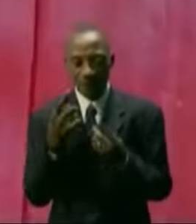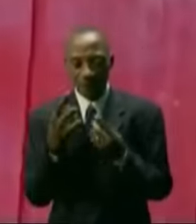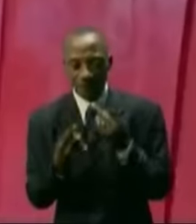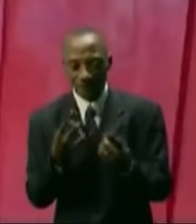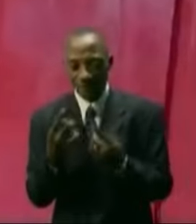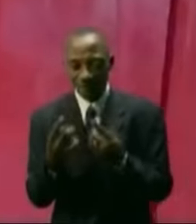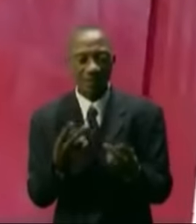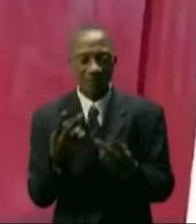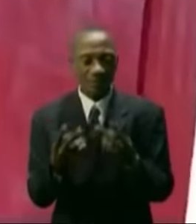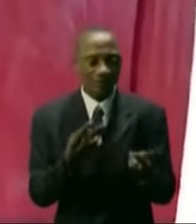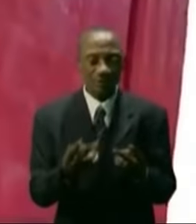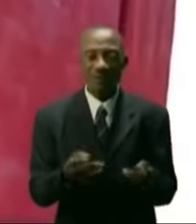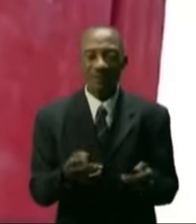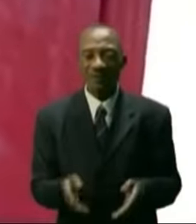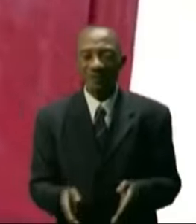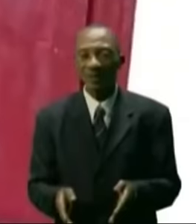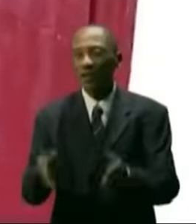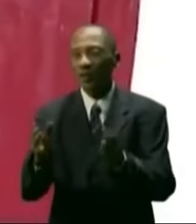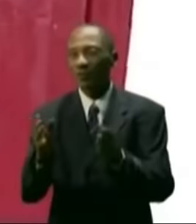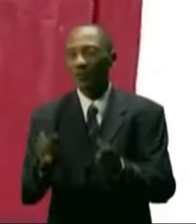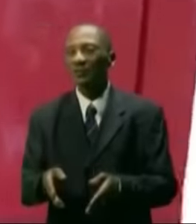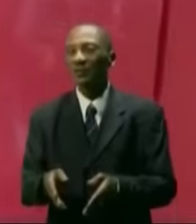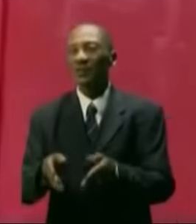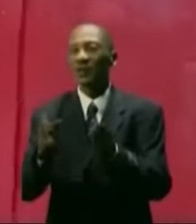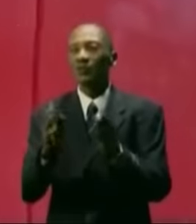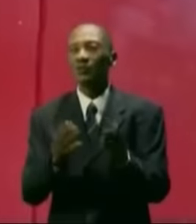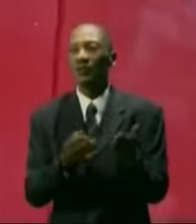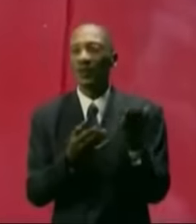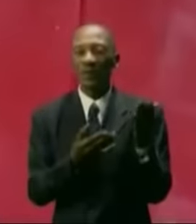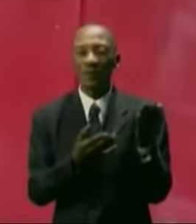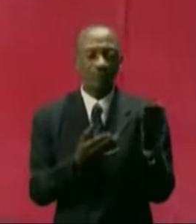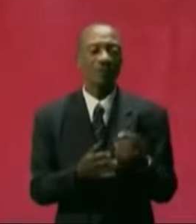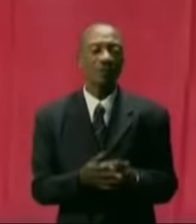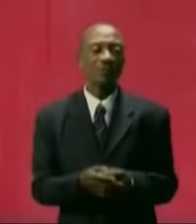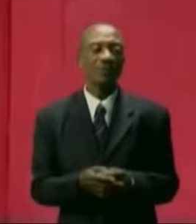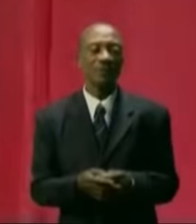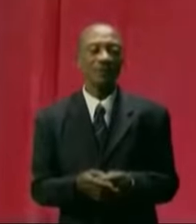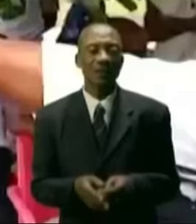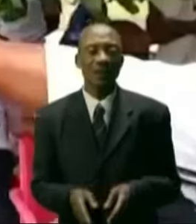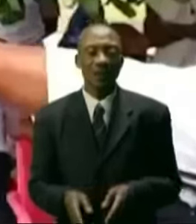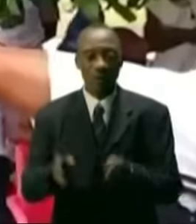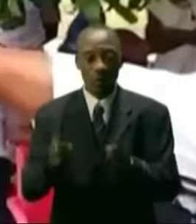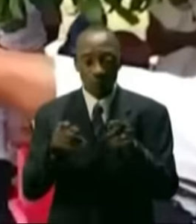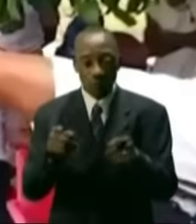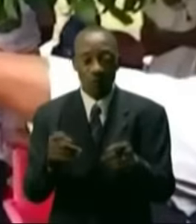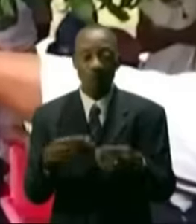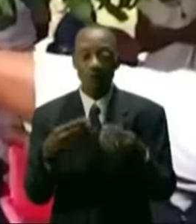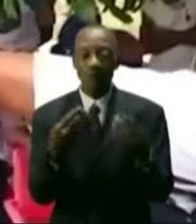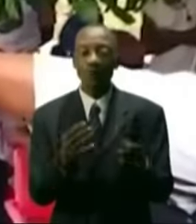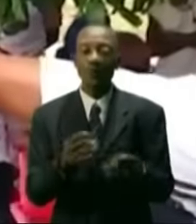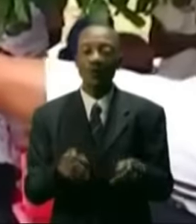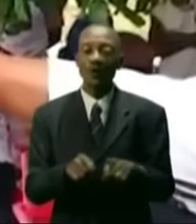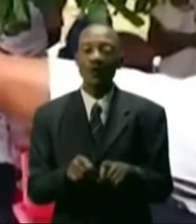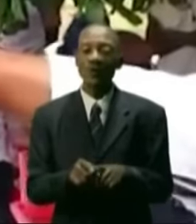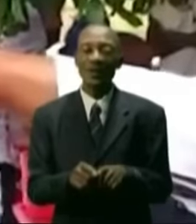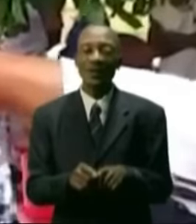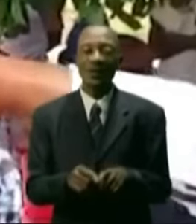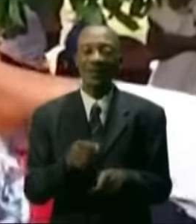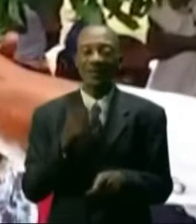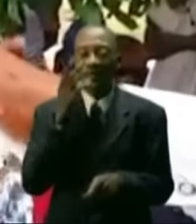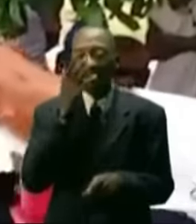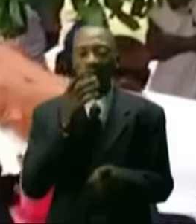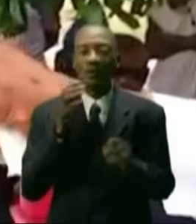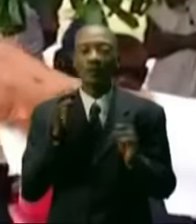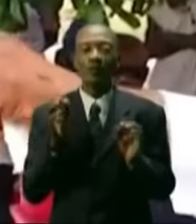du directeur général Jean-Loup Dengue, qui donne une nouvelle image à cette régie financière. Pour les patrons de la DGREC, cet ouvrage est